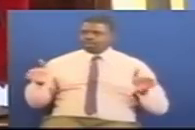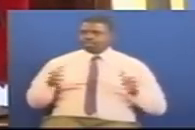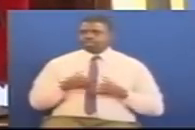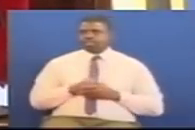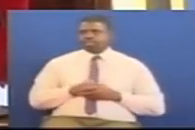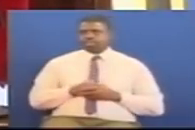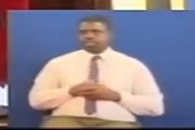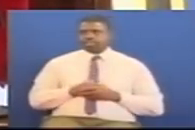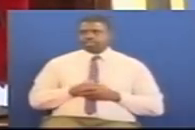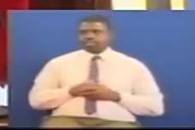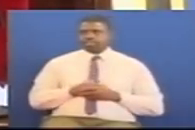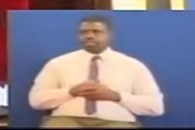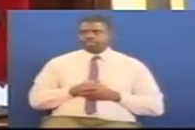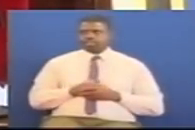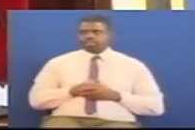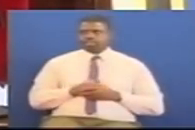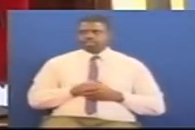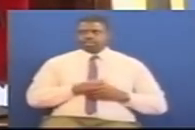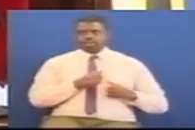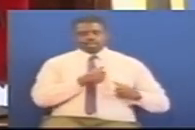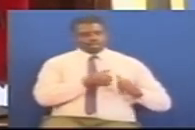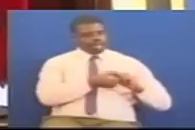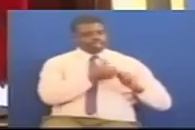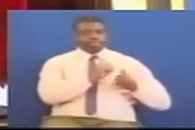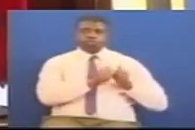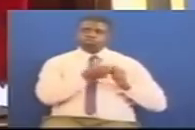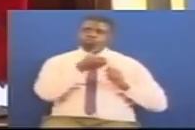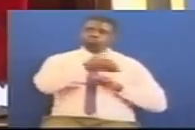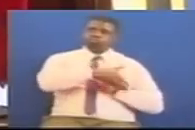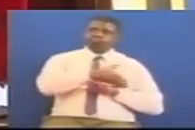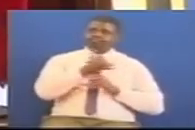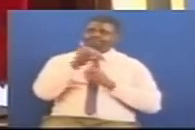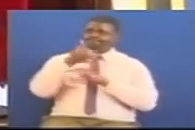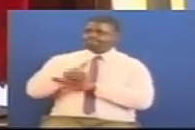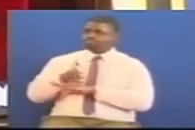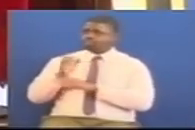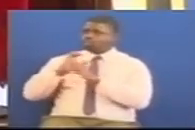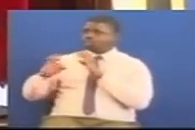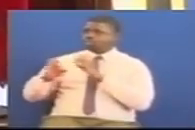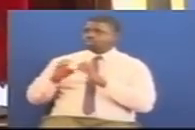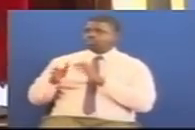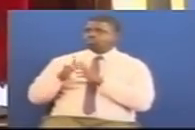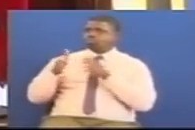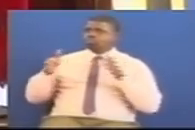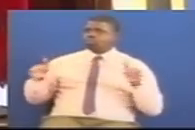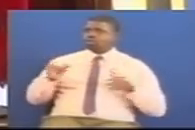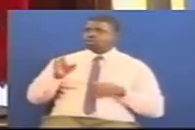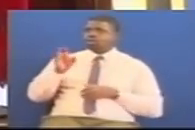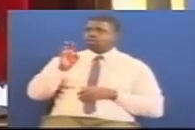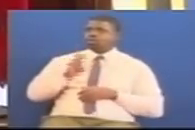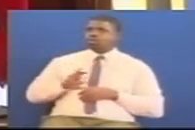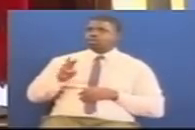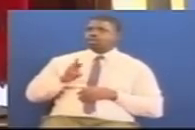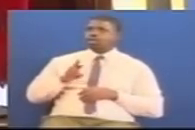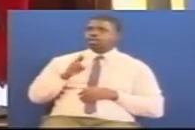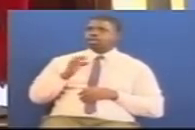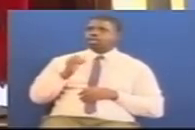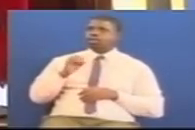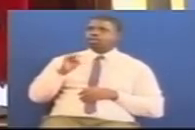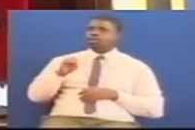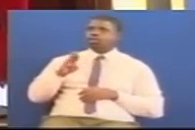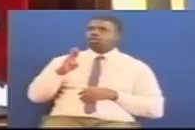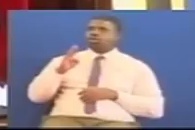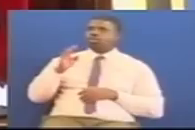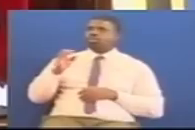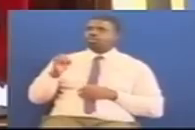mwenyekiti, tatizo la mwingiliano wa mawasiliano ni kubwa sana katika wilaya ya Rombo. Karibu nusu ya